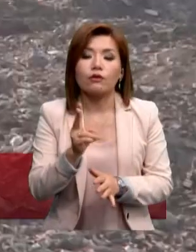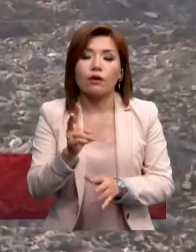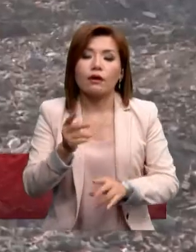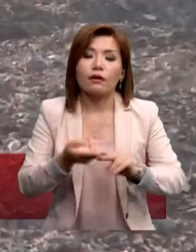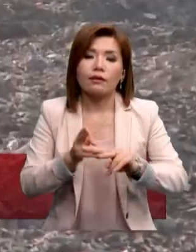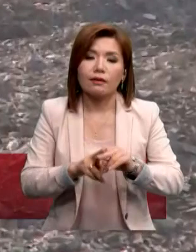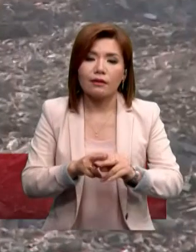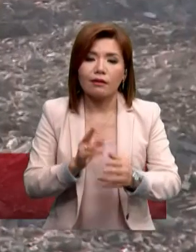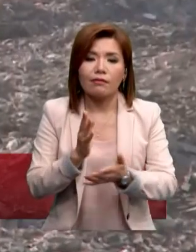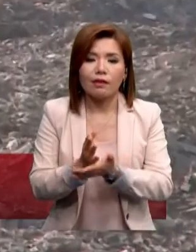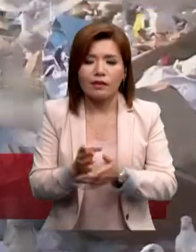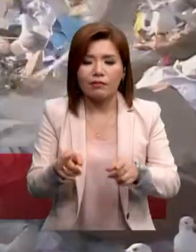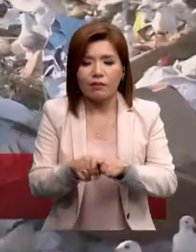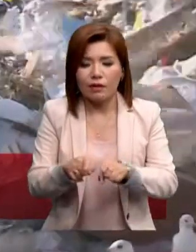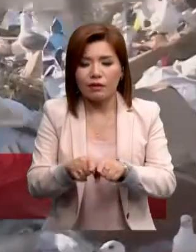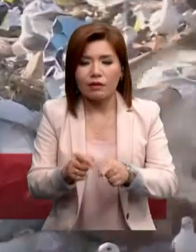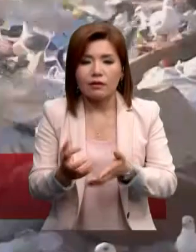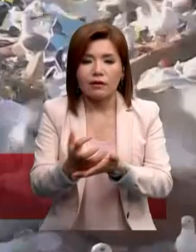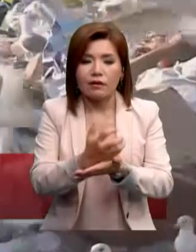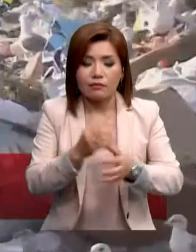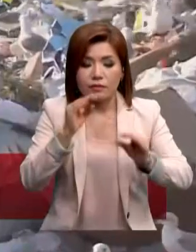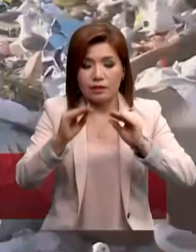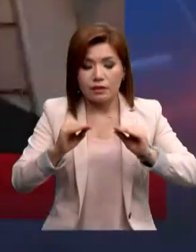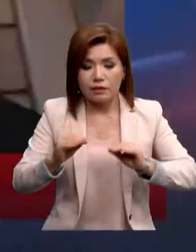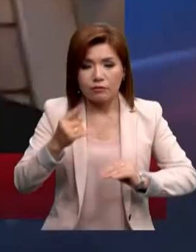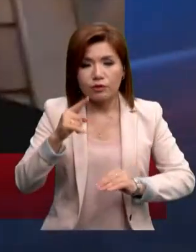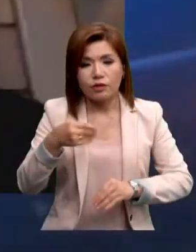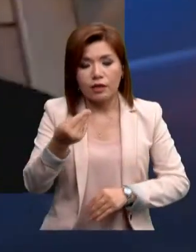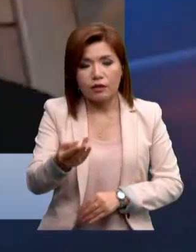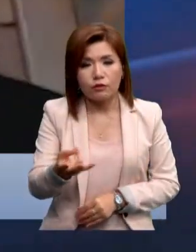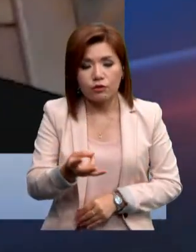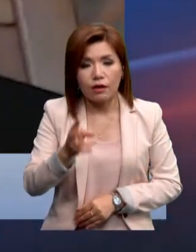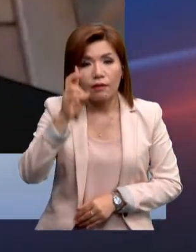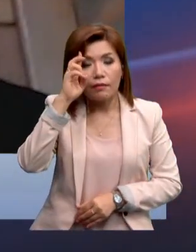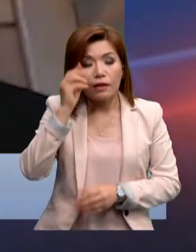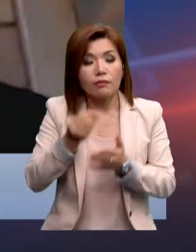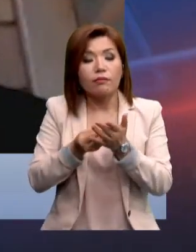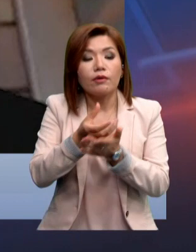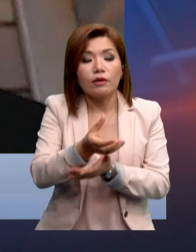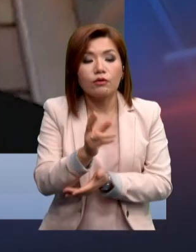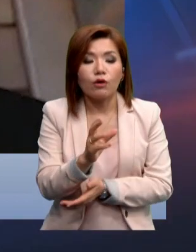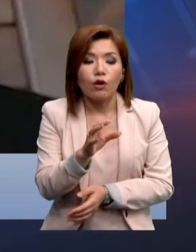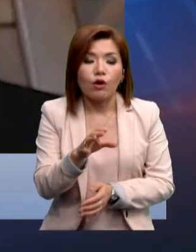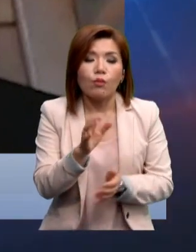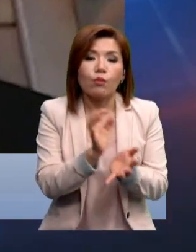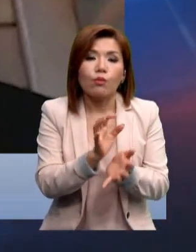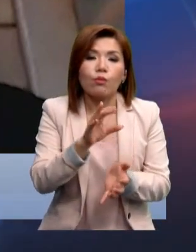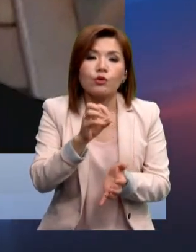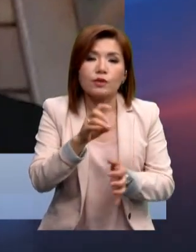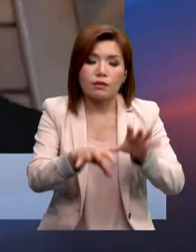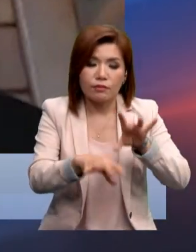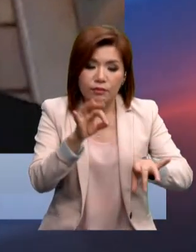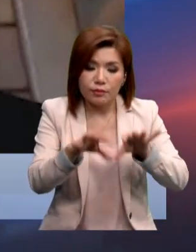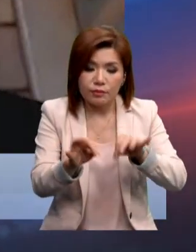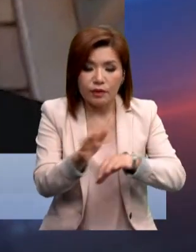всего прибегает к банальному захоронению отходов. Субсидии должны получать мусоросортировочные заводы, которые,